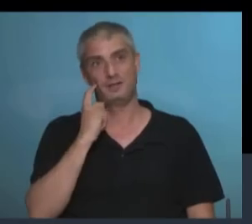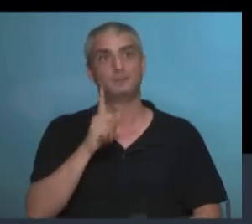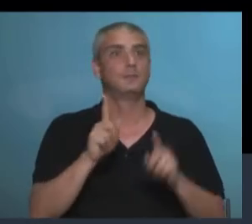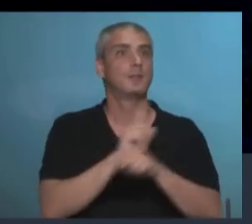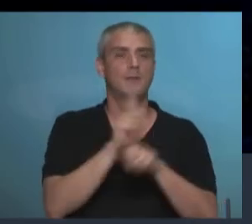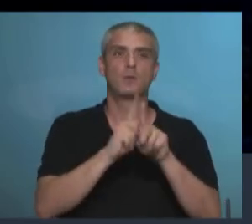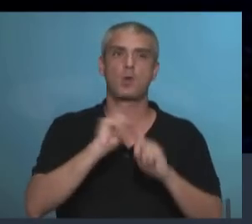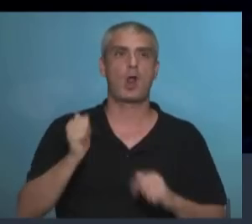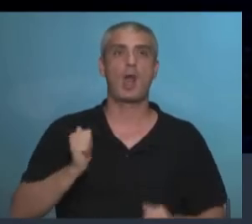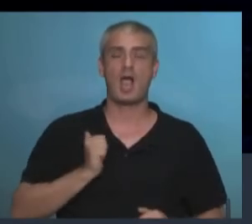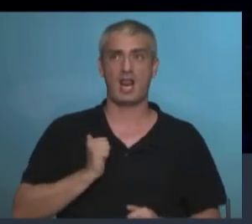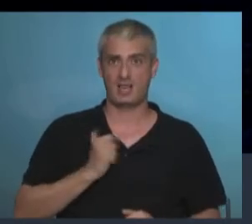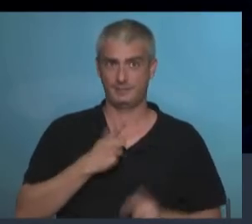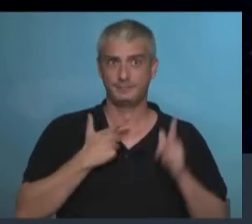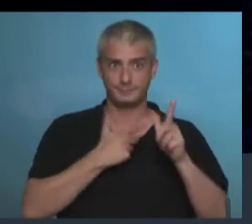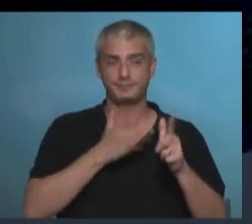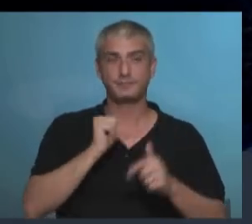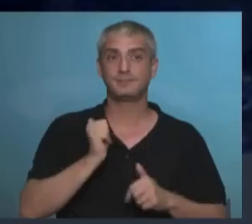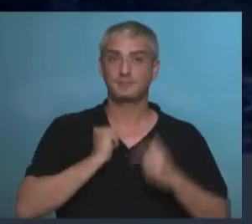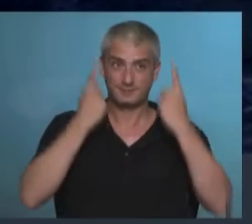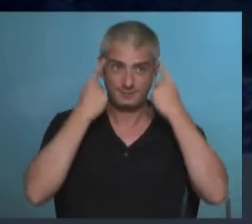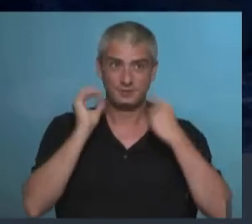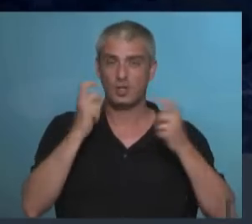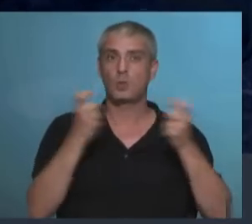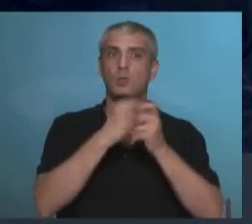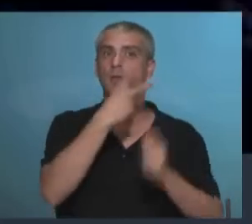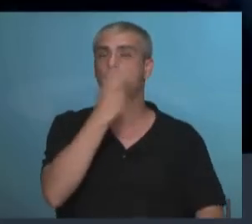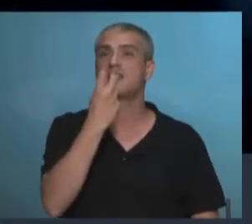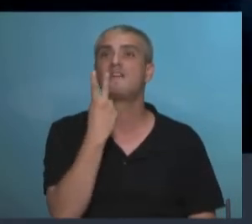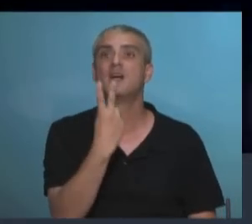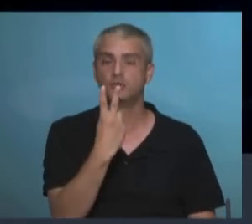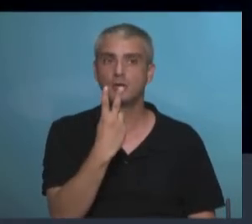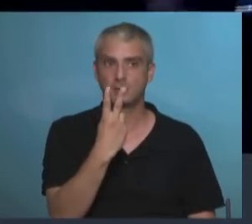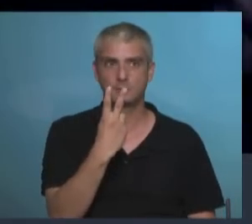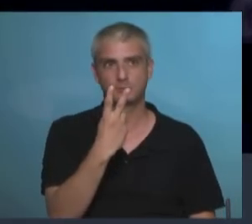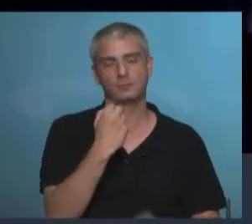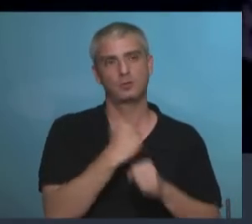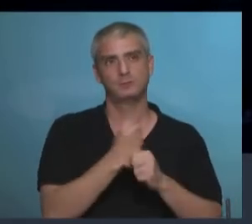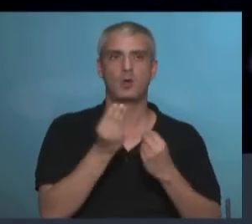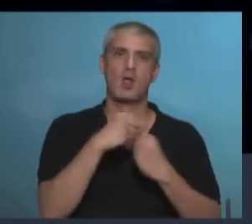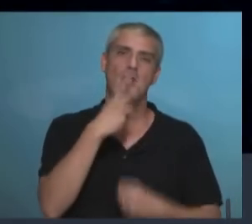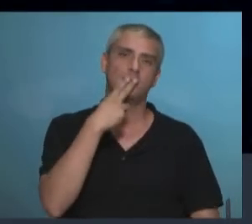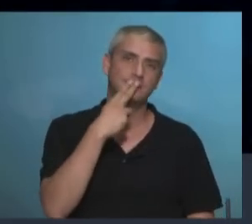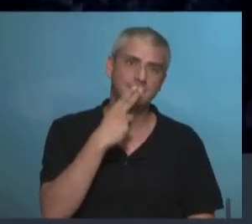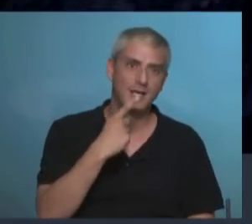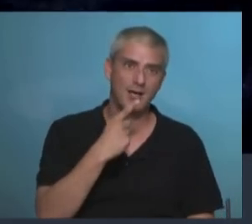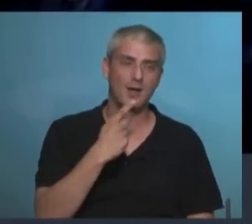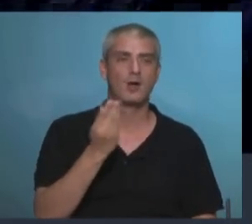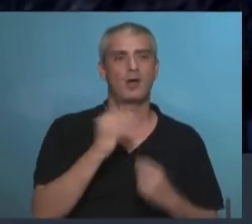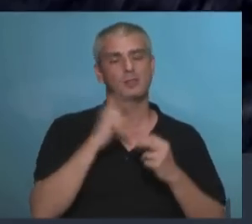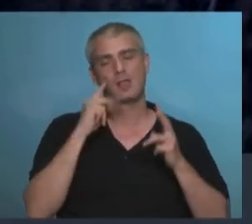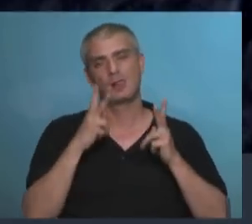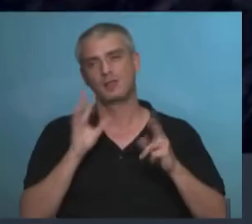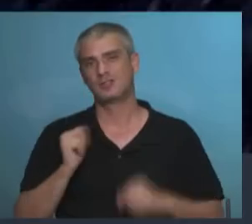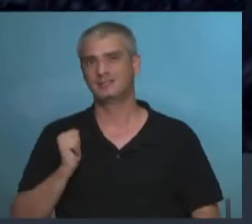קרבי בצהל, גם החיילים החרדים של גדוד 202 מעבירים את הזמן עם עוד סיגריה, עוד דחקה